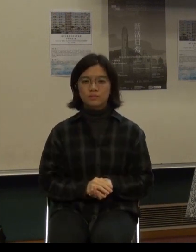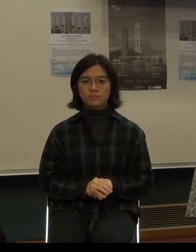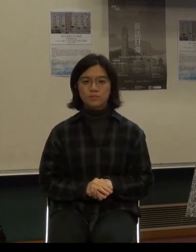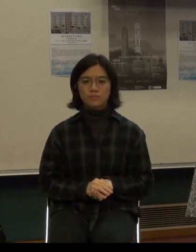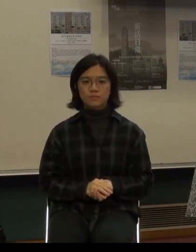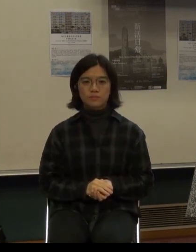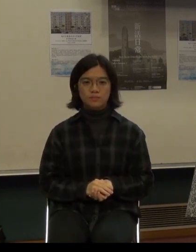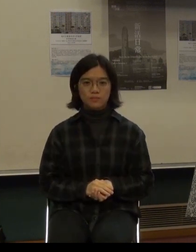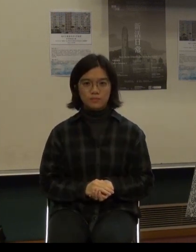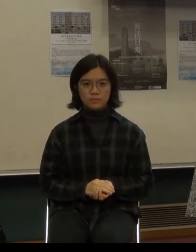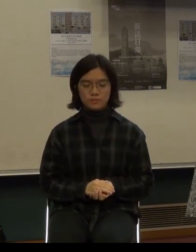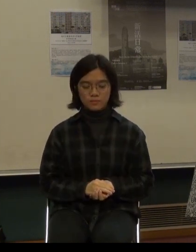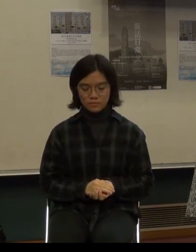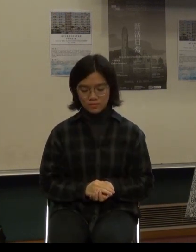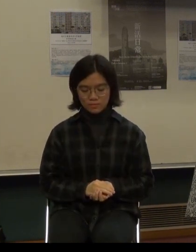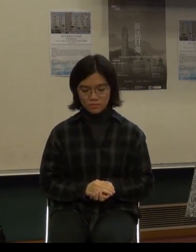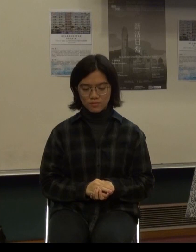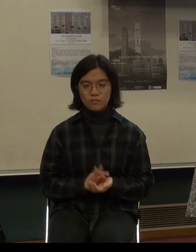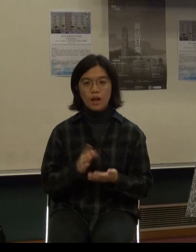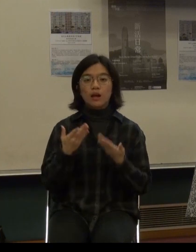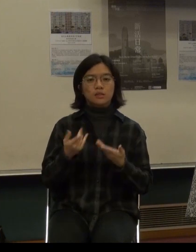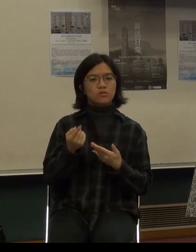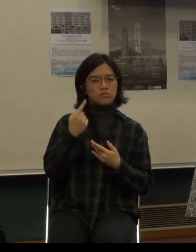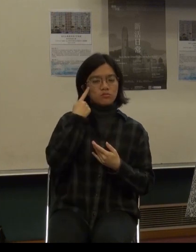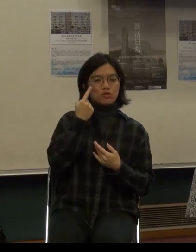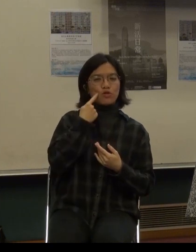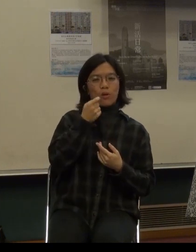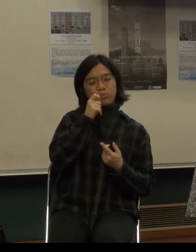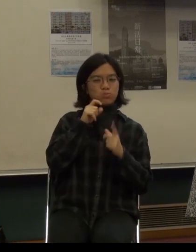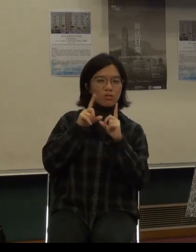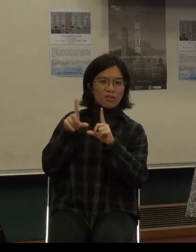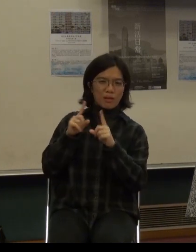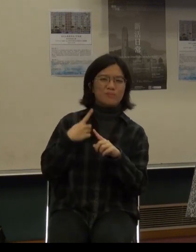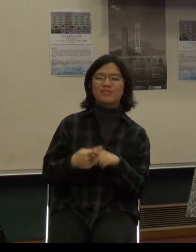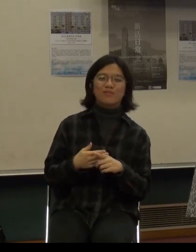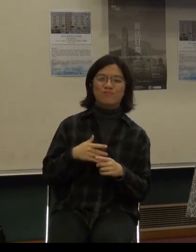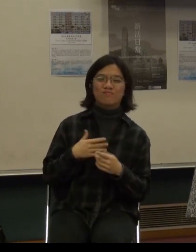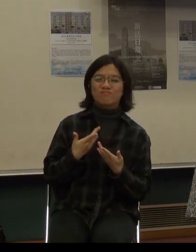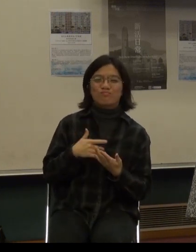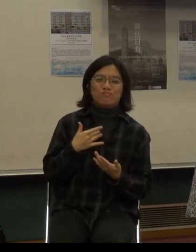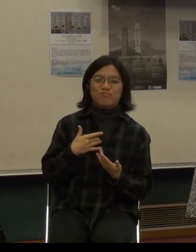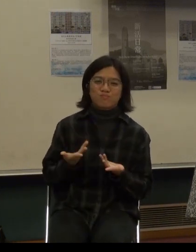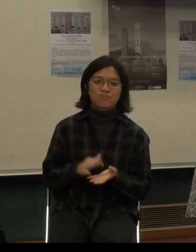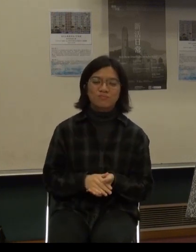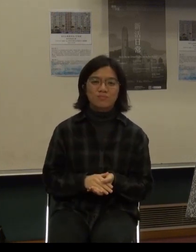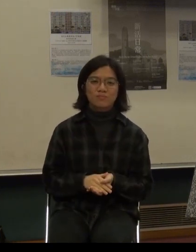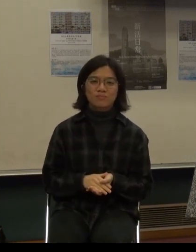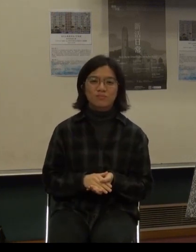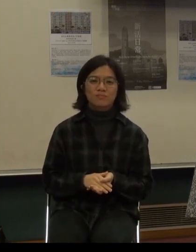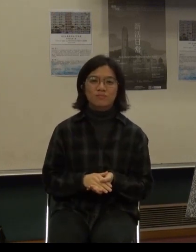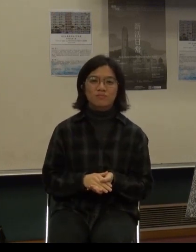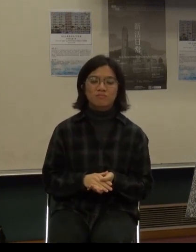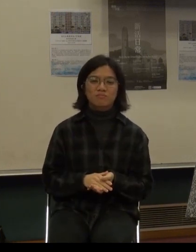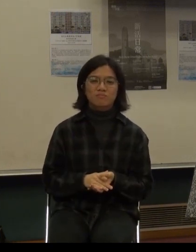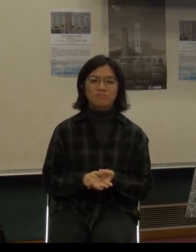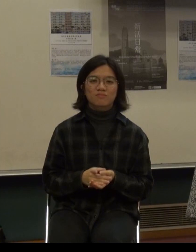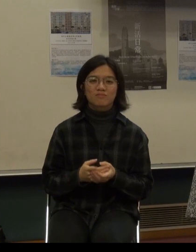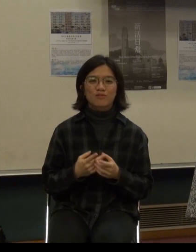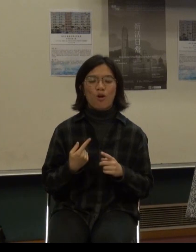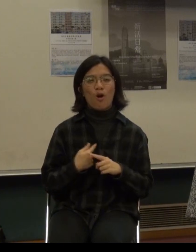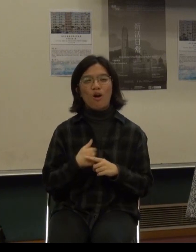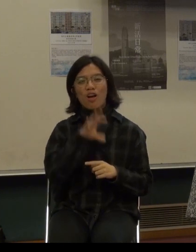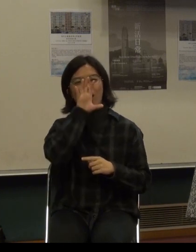好快簡單回應一兩句，其實係啲無聊嘢嚟嘅啫。我自己咧都聲稱我係好欣